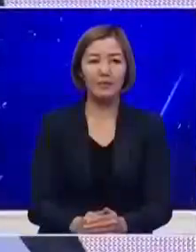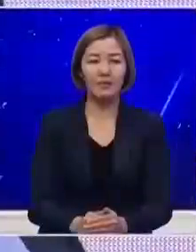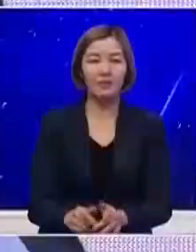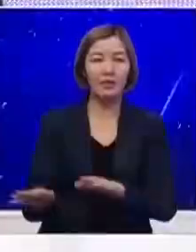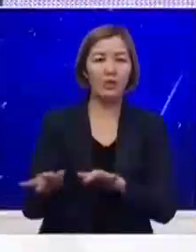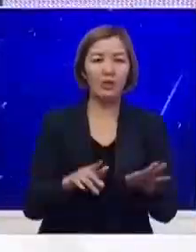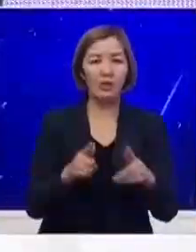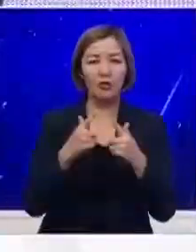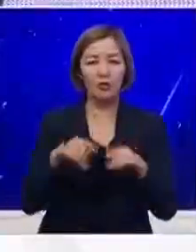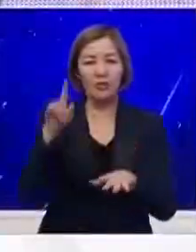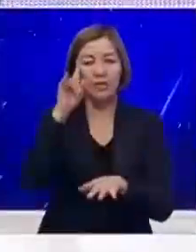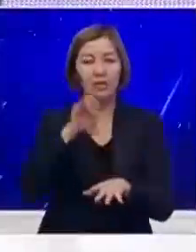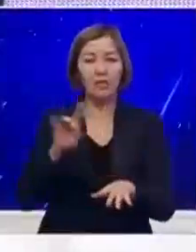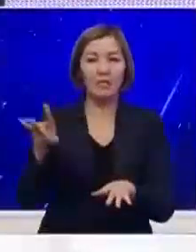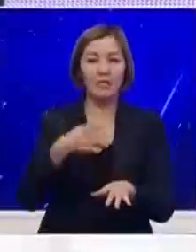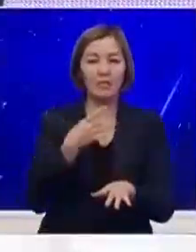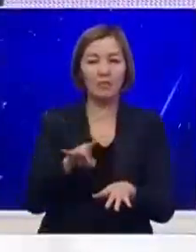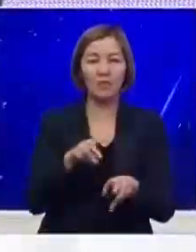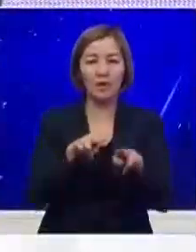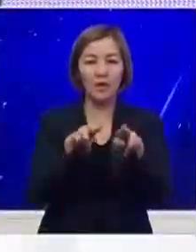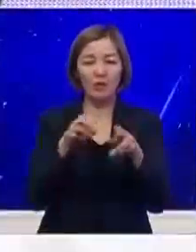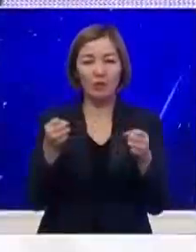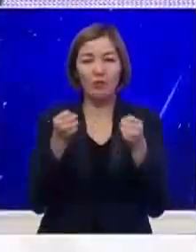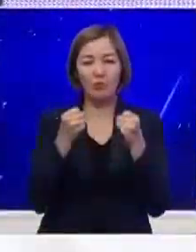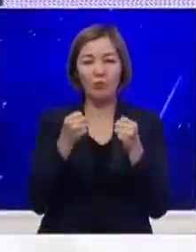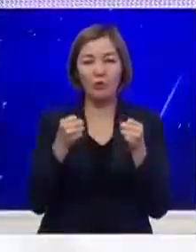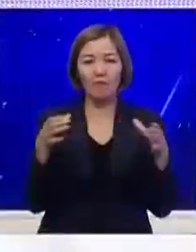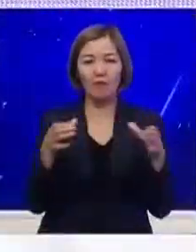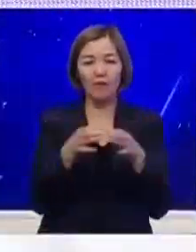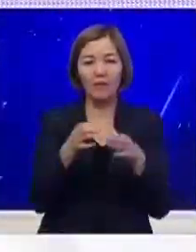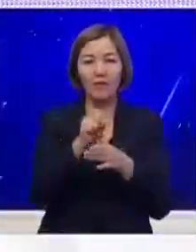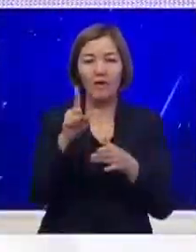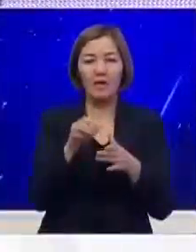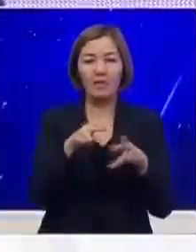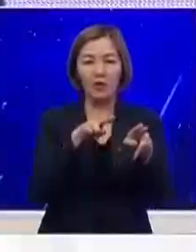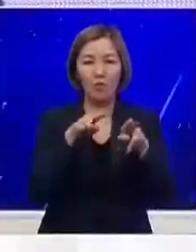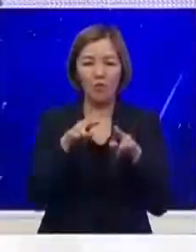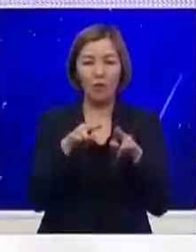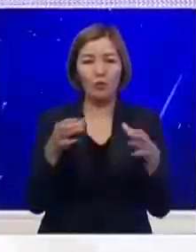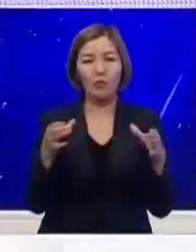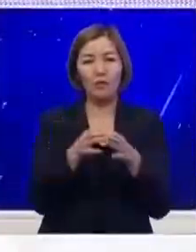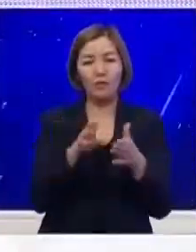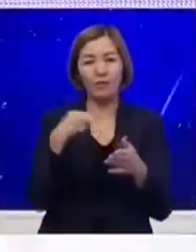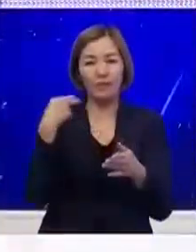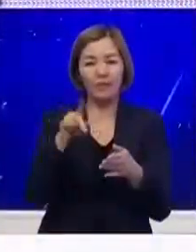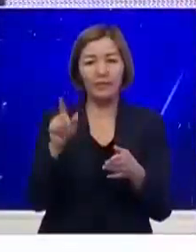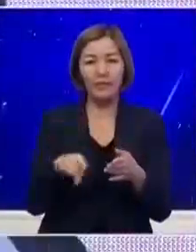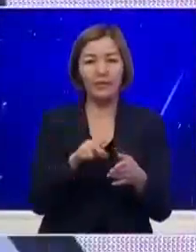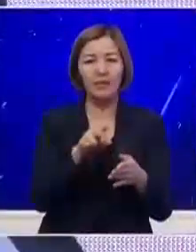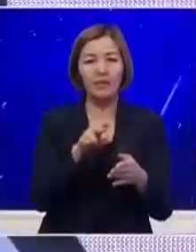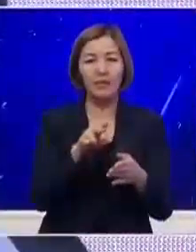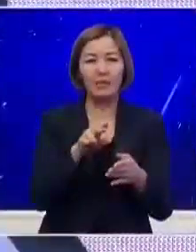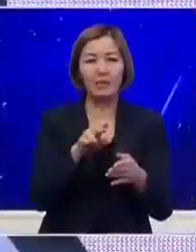Шараны ұйымдастырған Қазақстан Республикасы Ату спорты Федерациясынан Азия оғату спорты конфедерациясы президенті Шейх